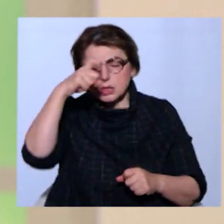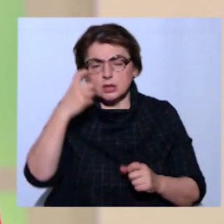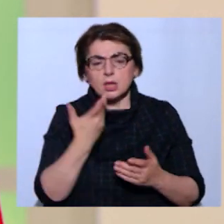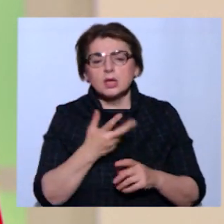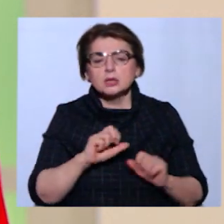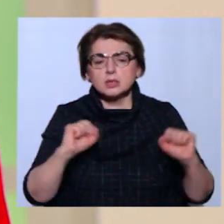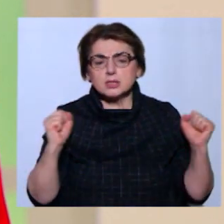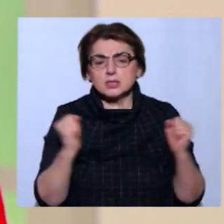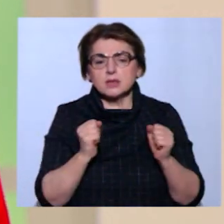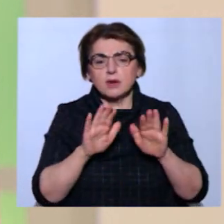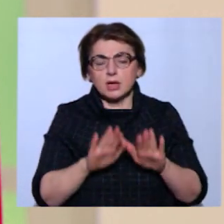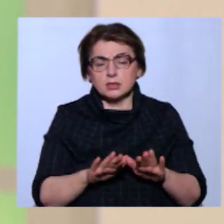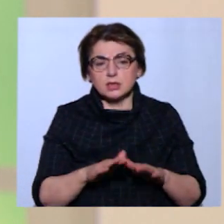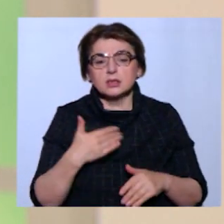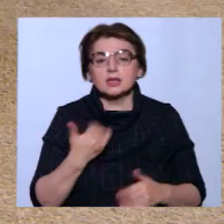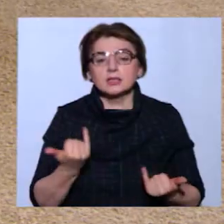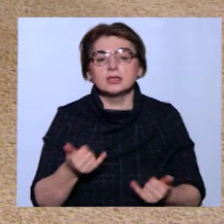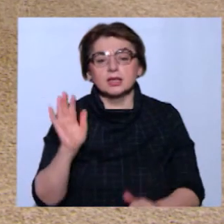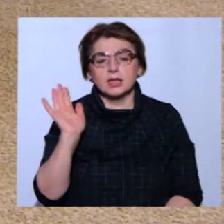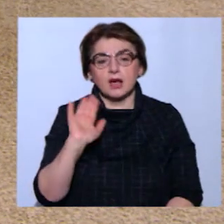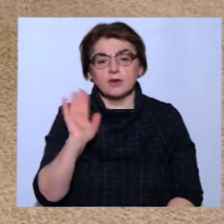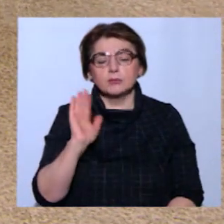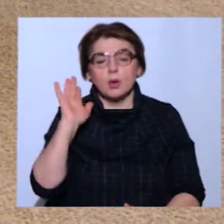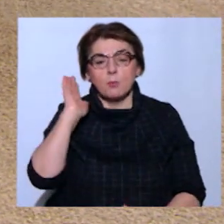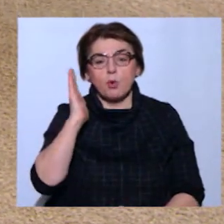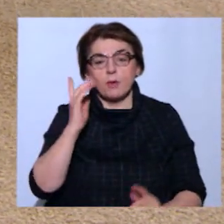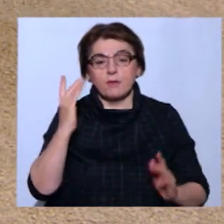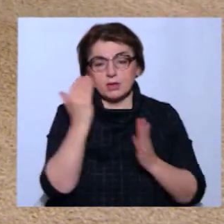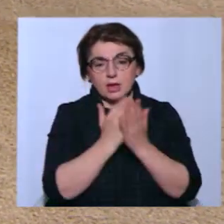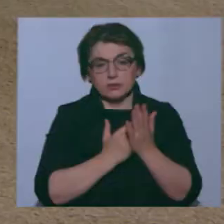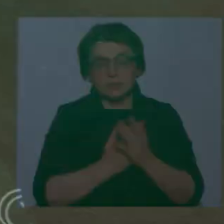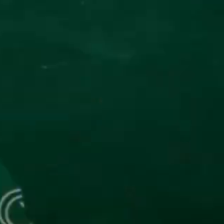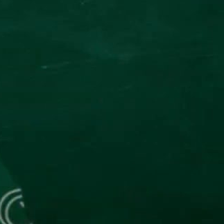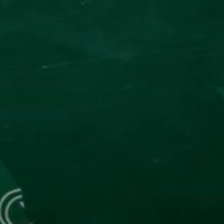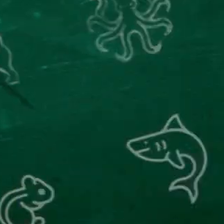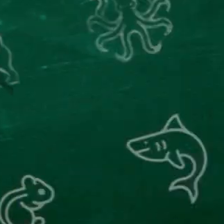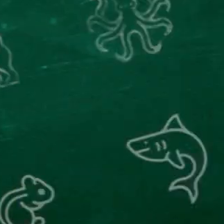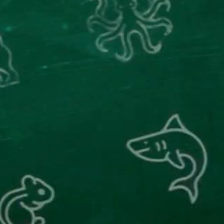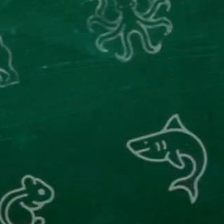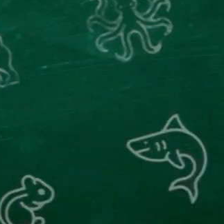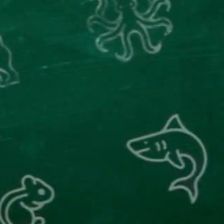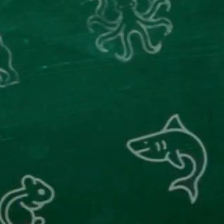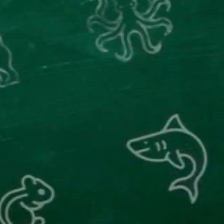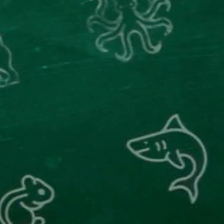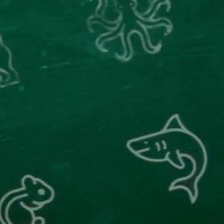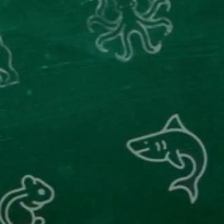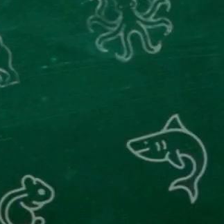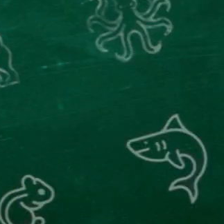ცივ ადგილებში. დღეს კი გემშვიდობებით. მომავალ გაკვეთილამდე.